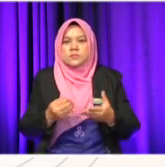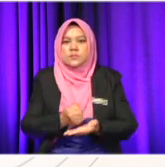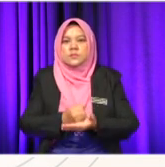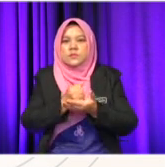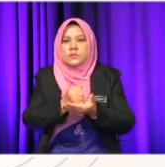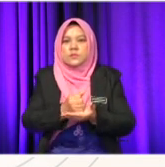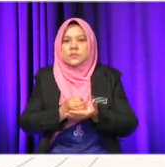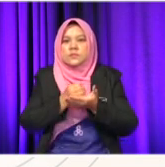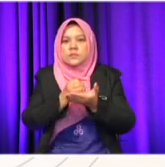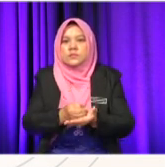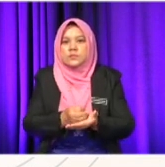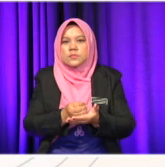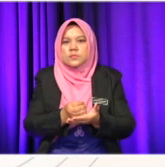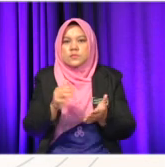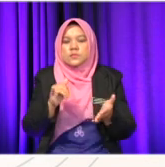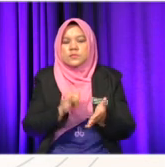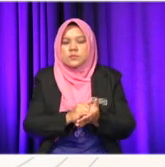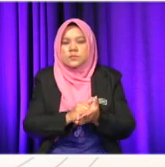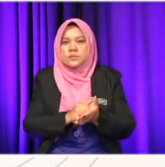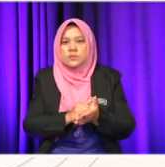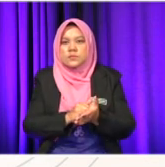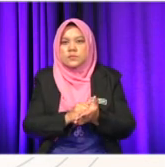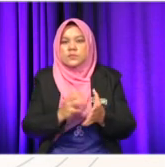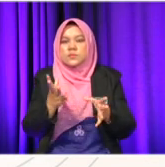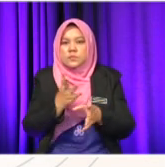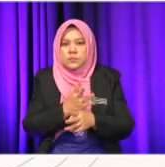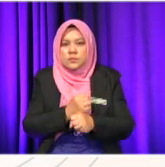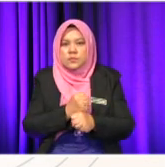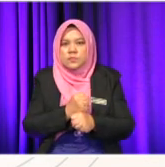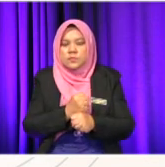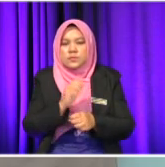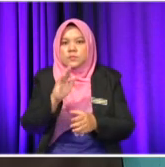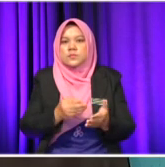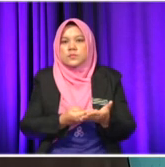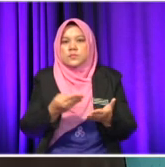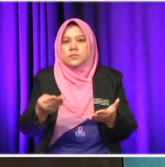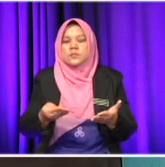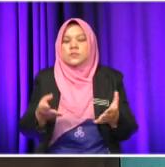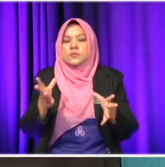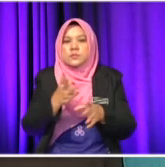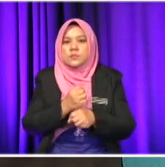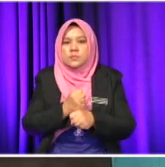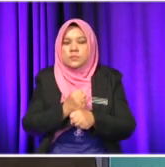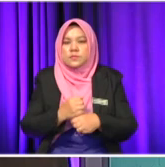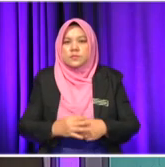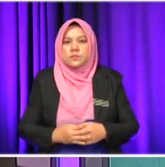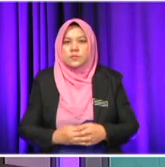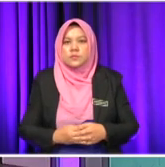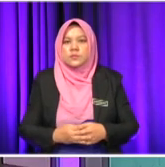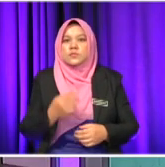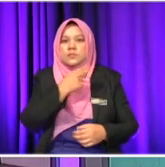tuh Oke kita pun dapat yang beli dekat kita pun akan dapat